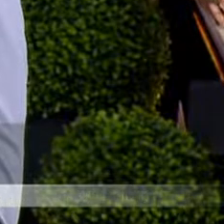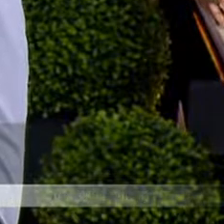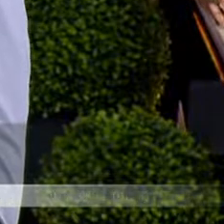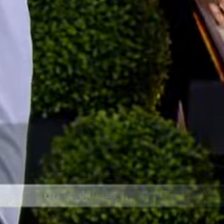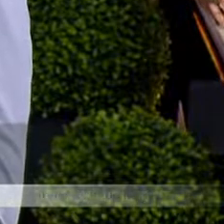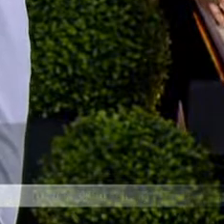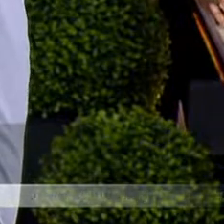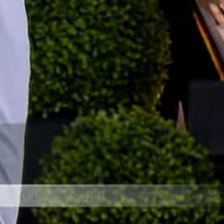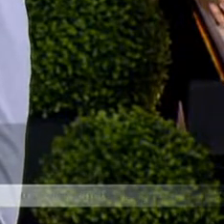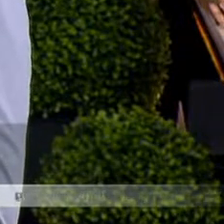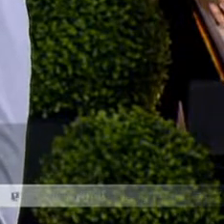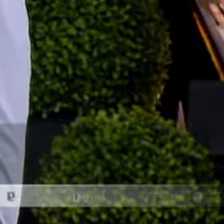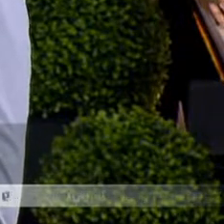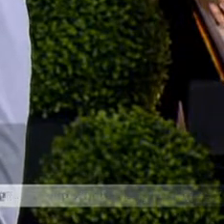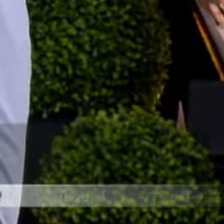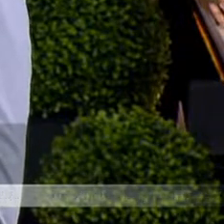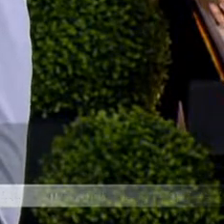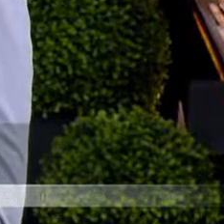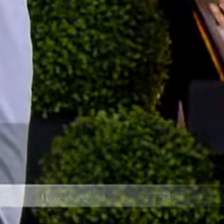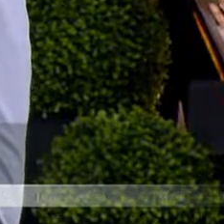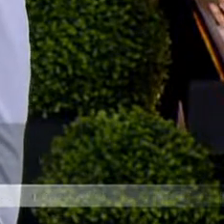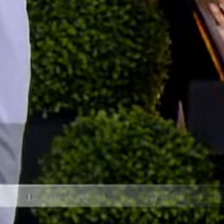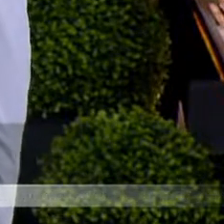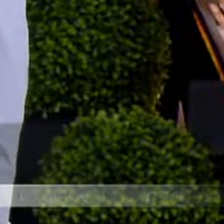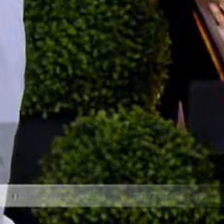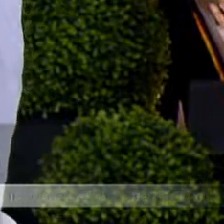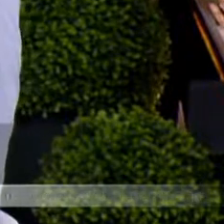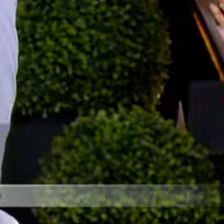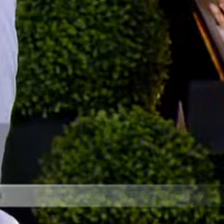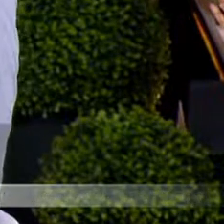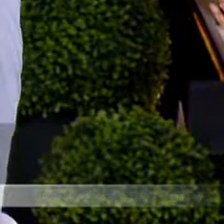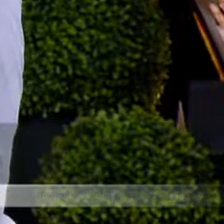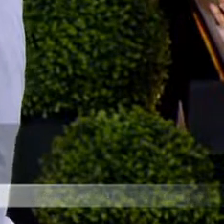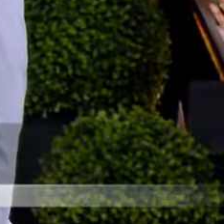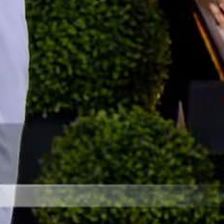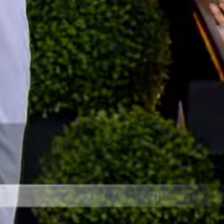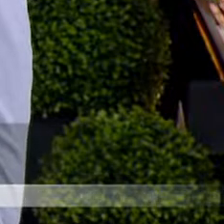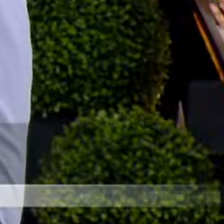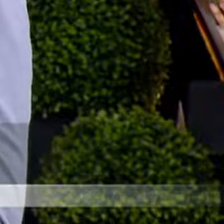და დამალა. თუმცა არის იშვიათი შემთხვევები, როცა